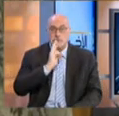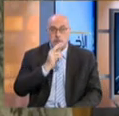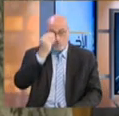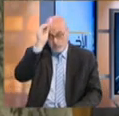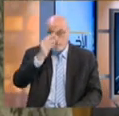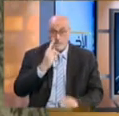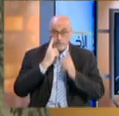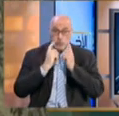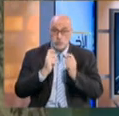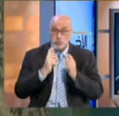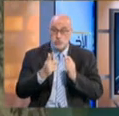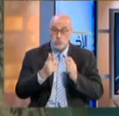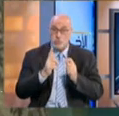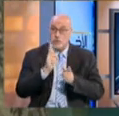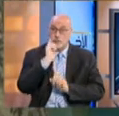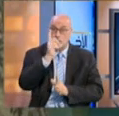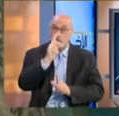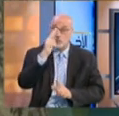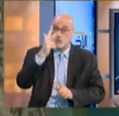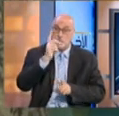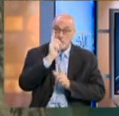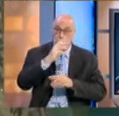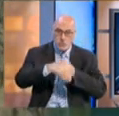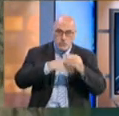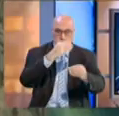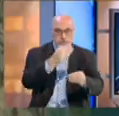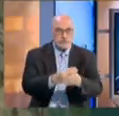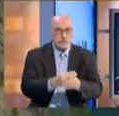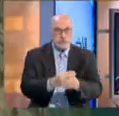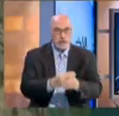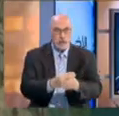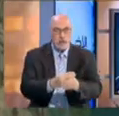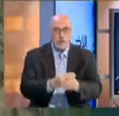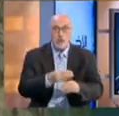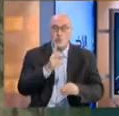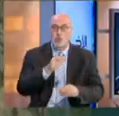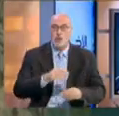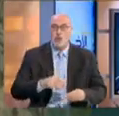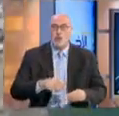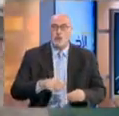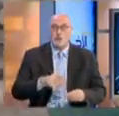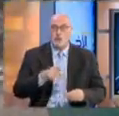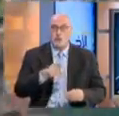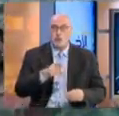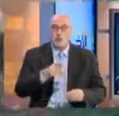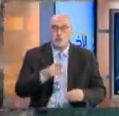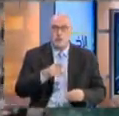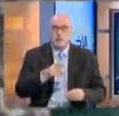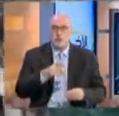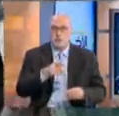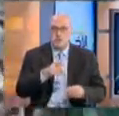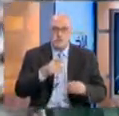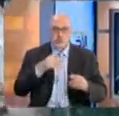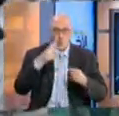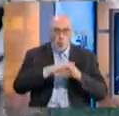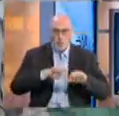حقيقي وجاد لنشوب حرب عالمية ثالثة، مشددا على ضرورة عدم الاستهانة بذلك خاصة في ظل القطيعة